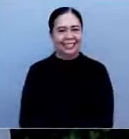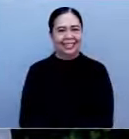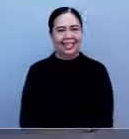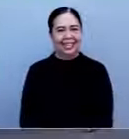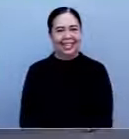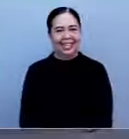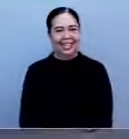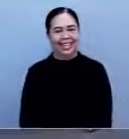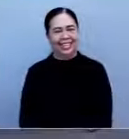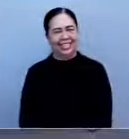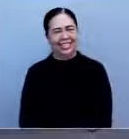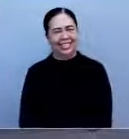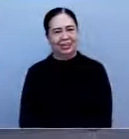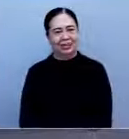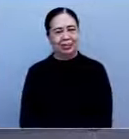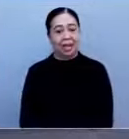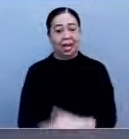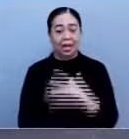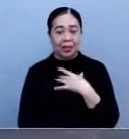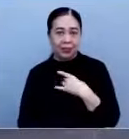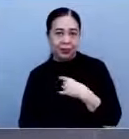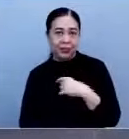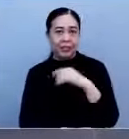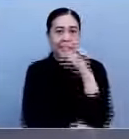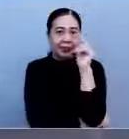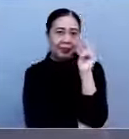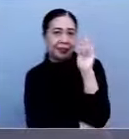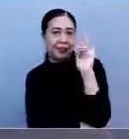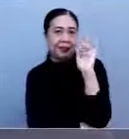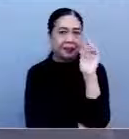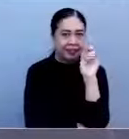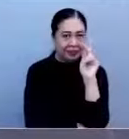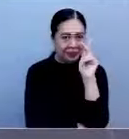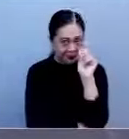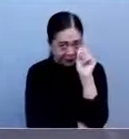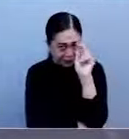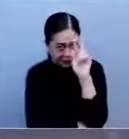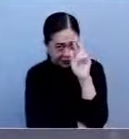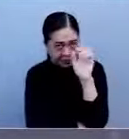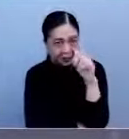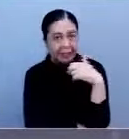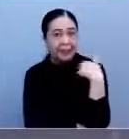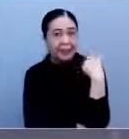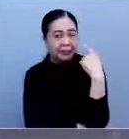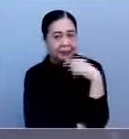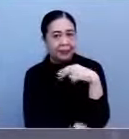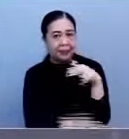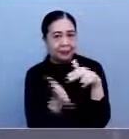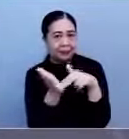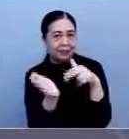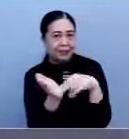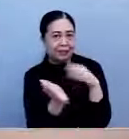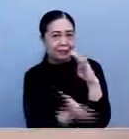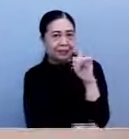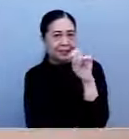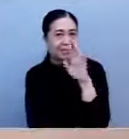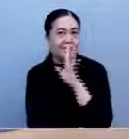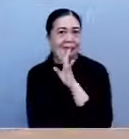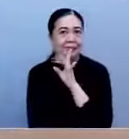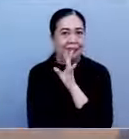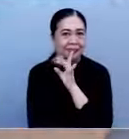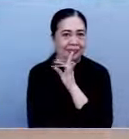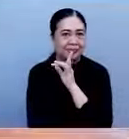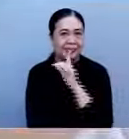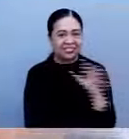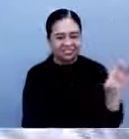Mr. Deliciousness, ikaw, gusto mo? Gusto ko po ng kiri-kiri. Pero nakahiwala yung peanut butter. I-assemble mo